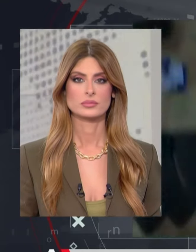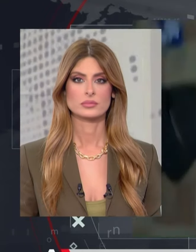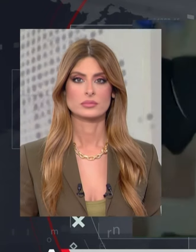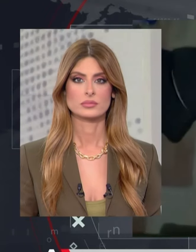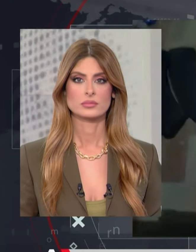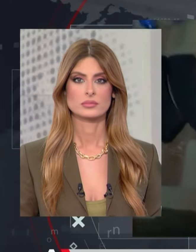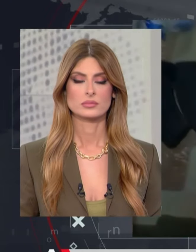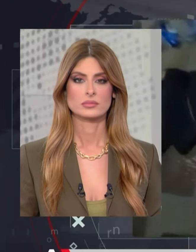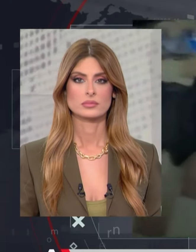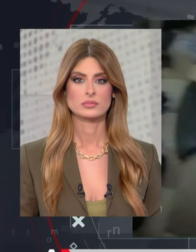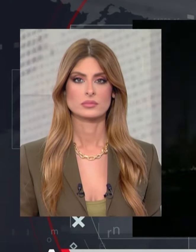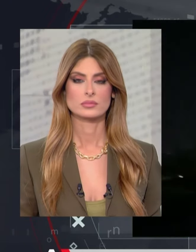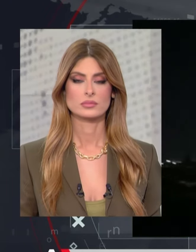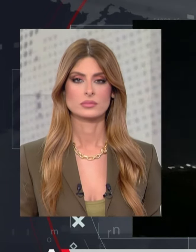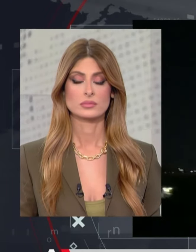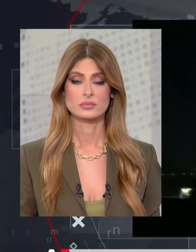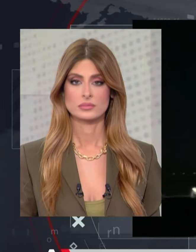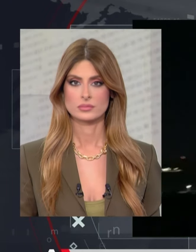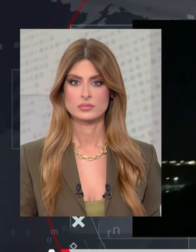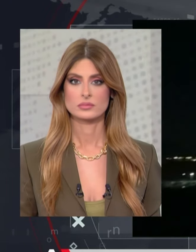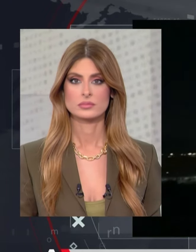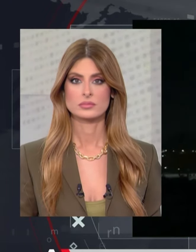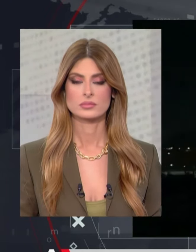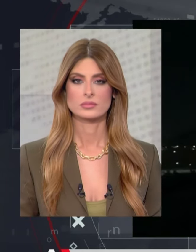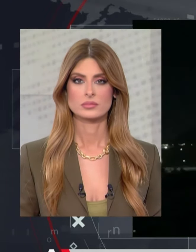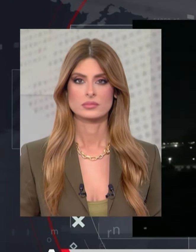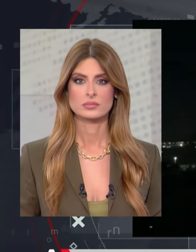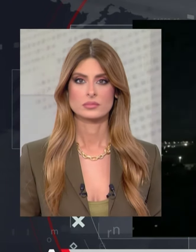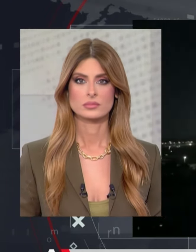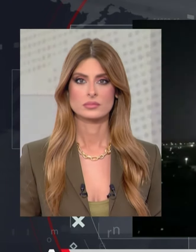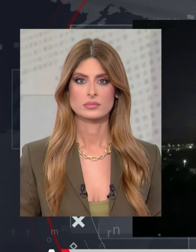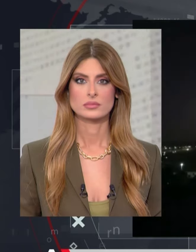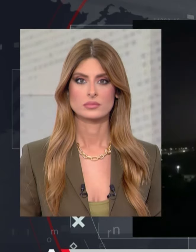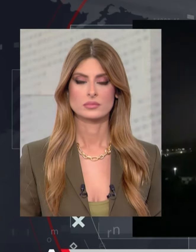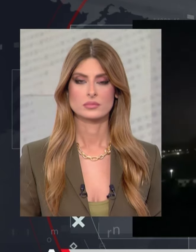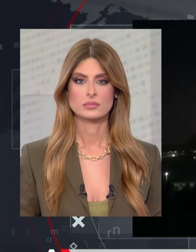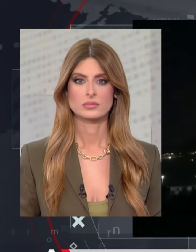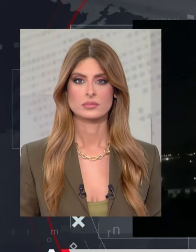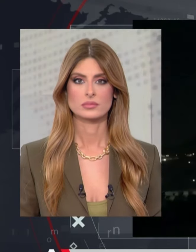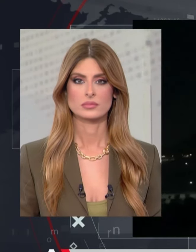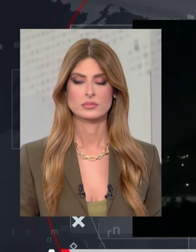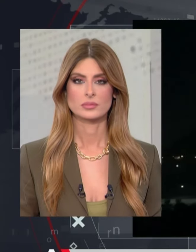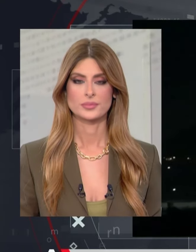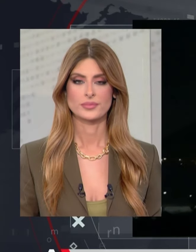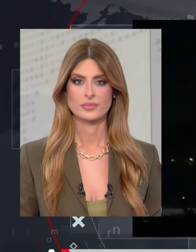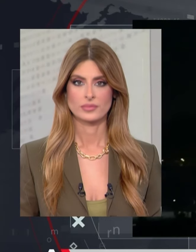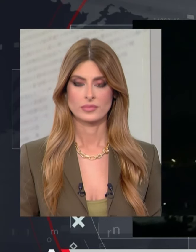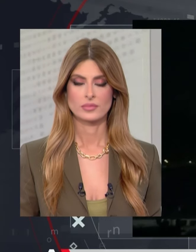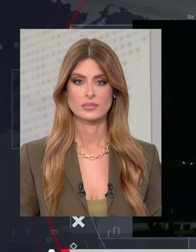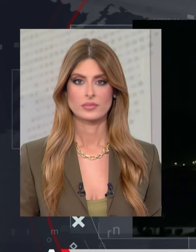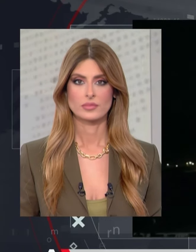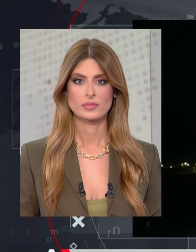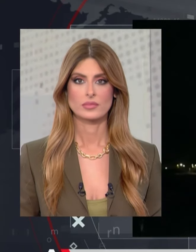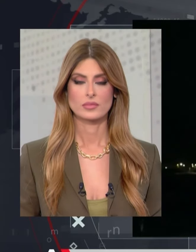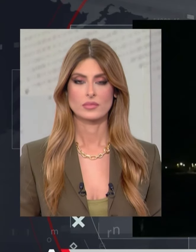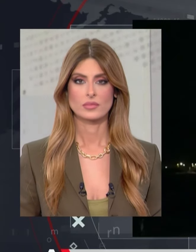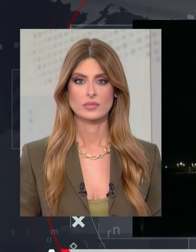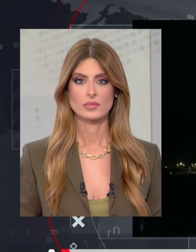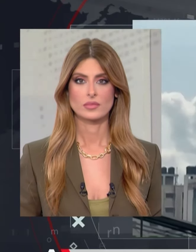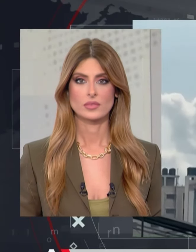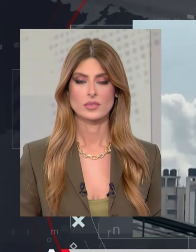θα πετύχουν μια ολοκληρωτική νίκη. Να πούμε εδώ, Ανθή, ότι στο Τελ Αβίβ προσπάθησαν ο